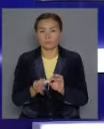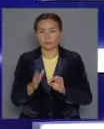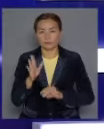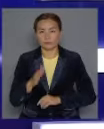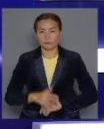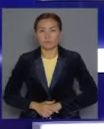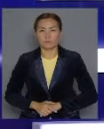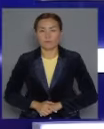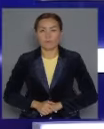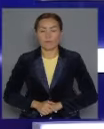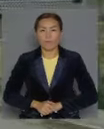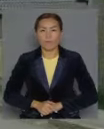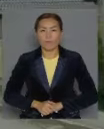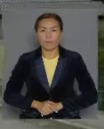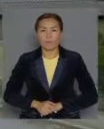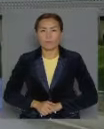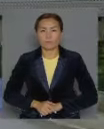тарқатсын.